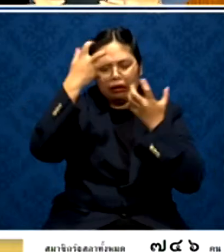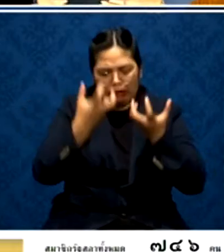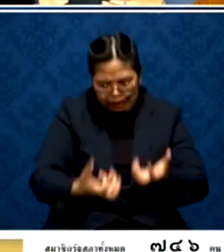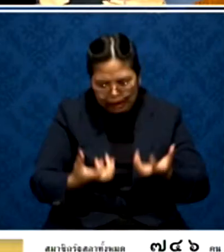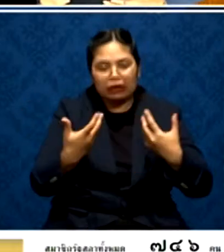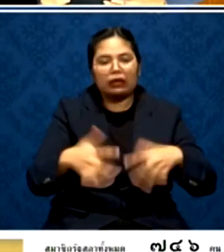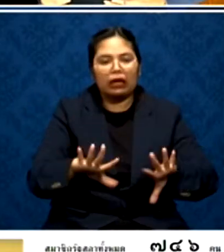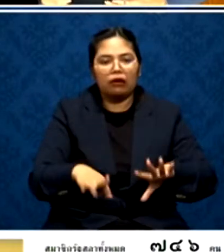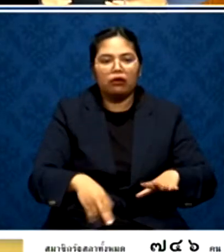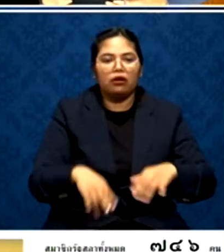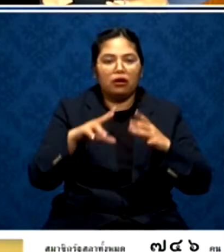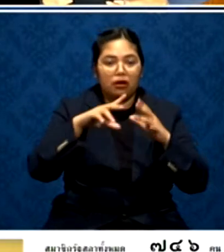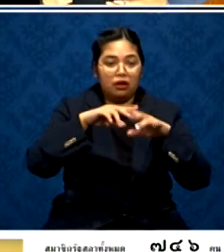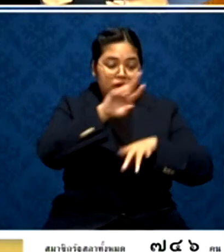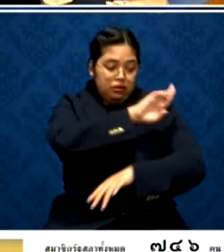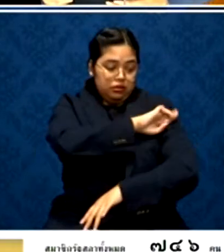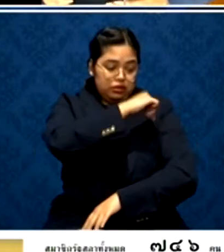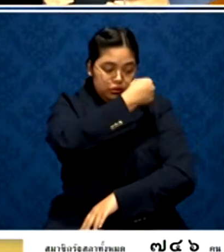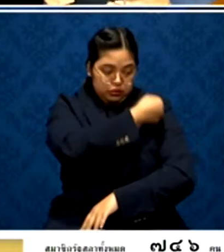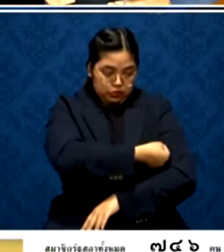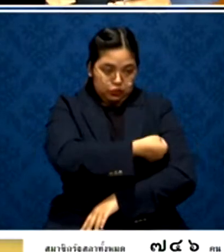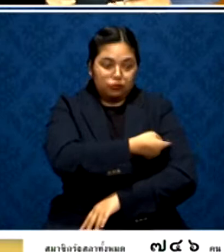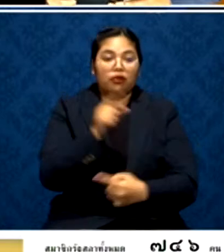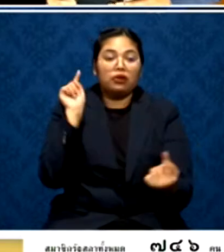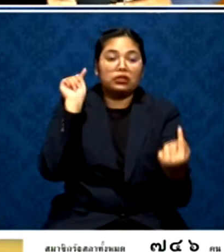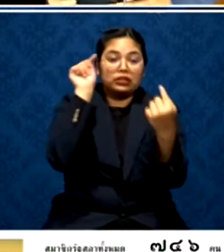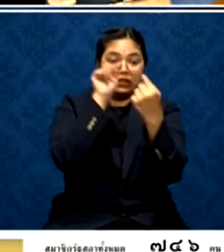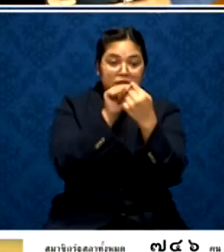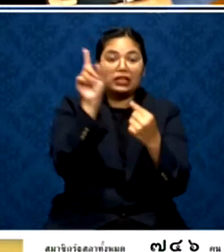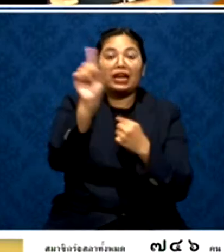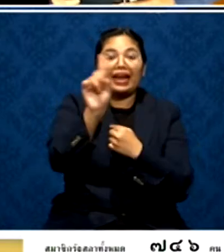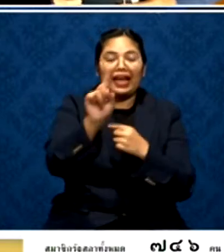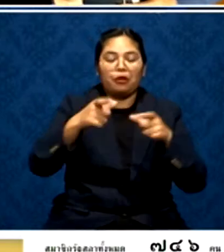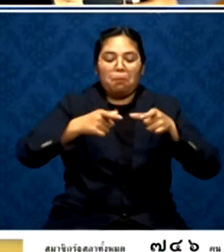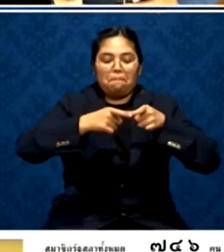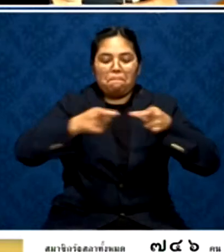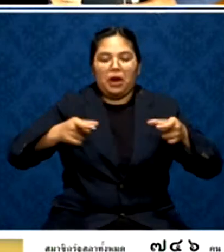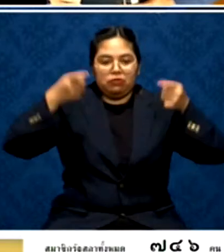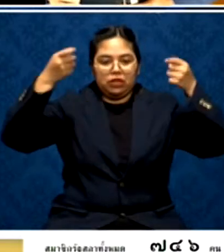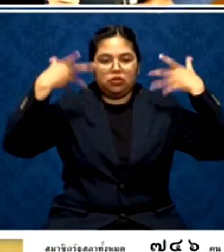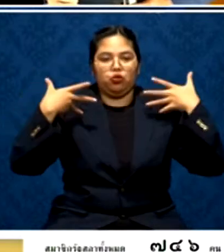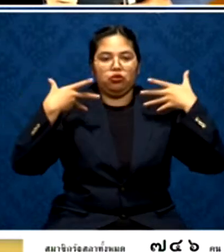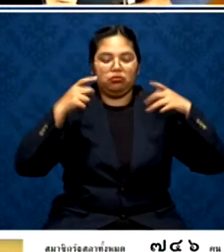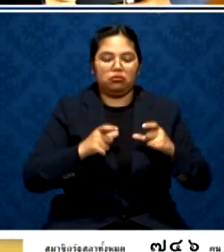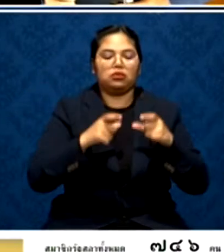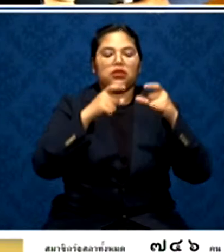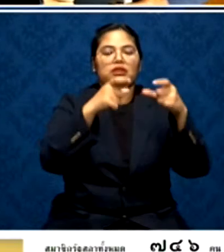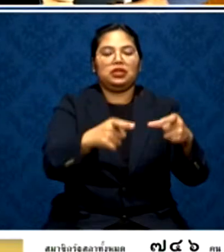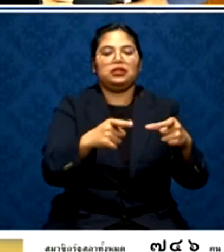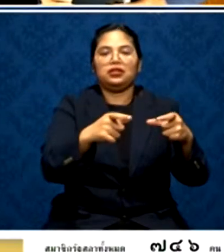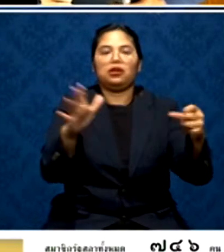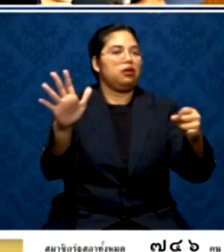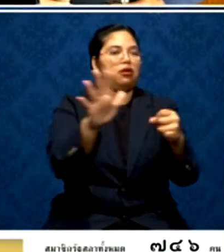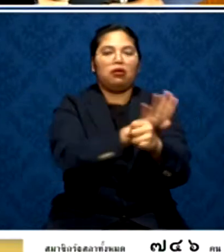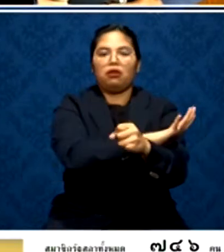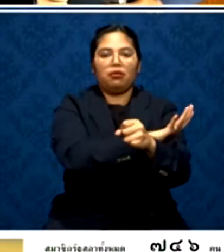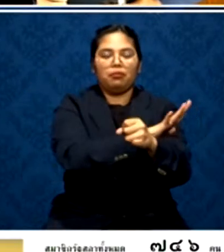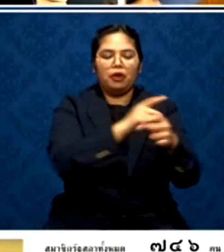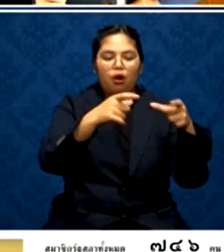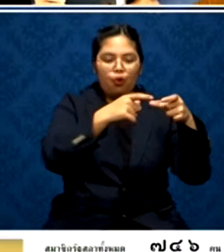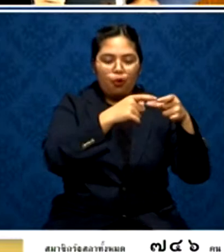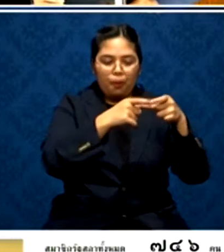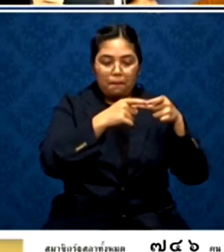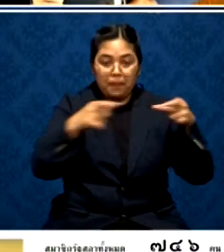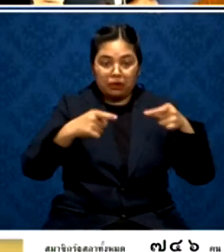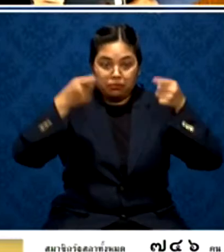ารณสุขจะสามารถเข้าถึงได้ผ่านบัตรประชาชนใบเดียวข้อมูลทั้งหมดจะถูกเชื่อมต่อบ